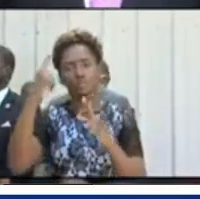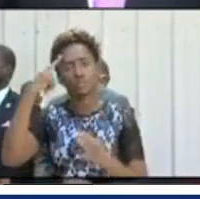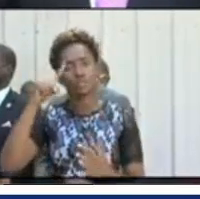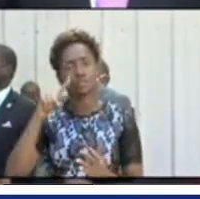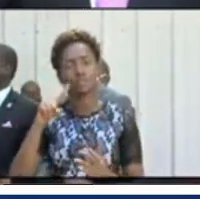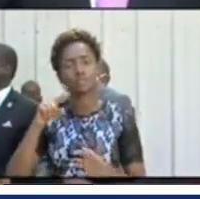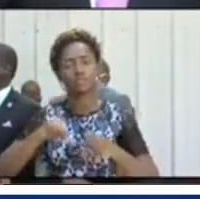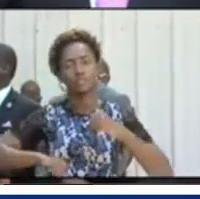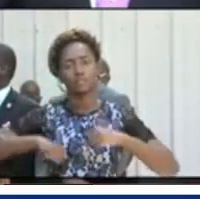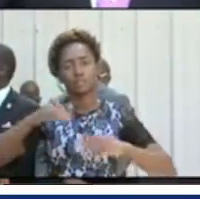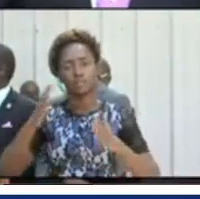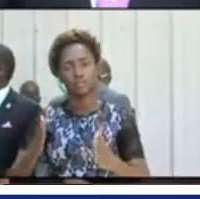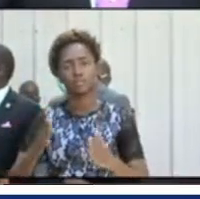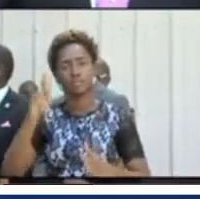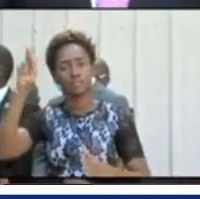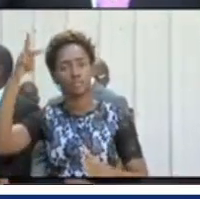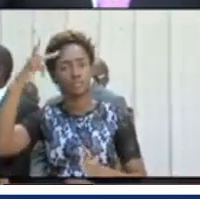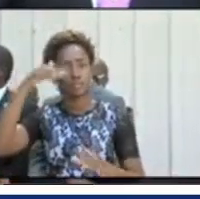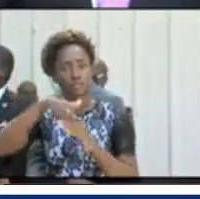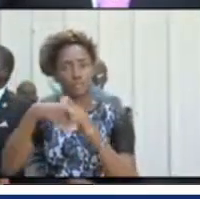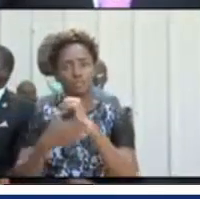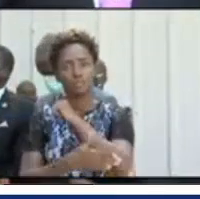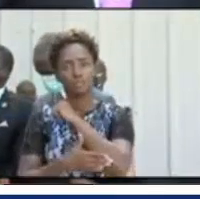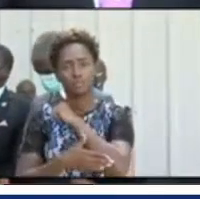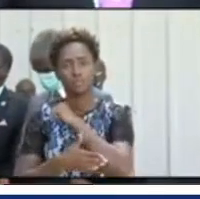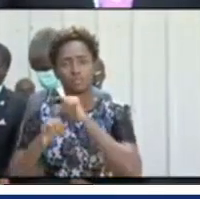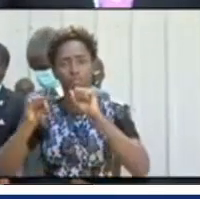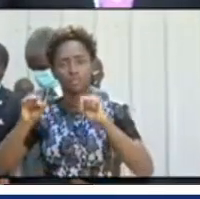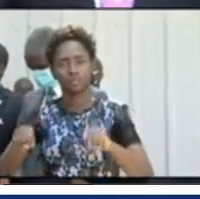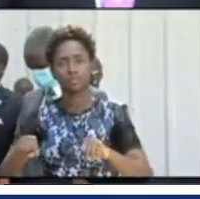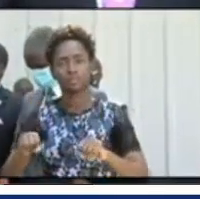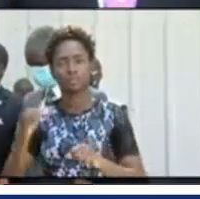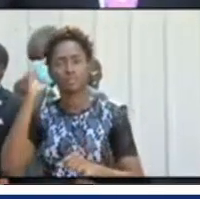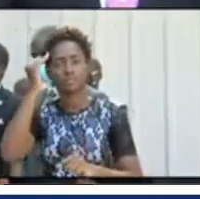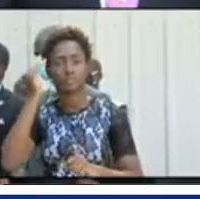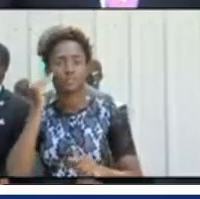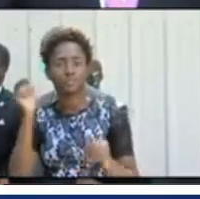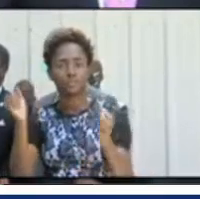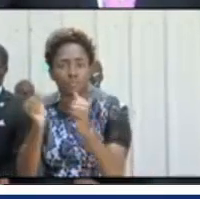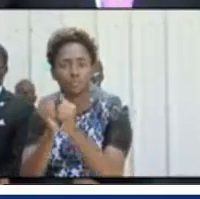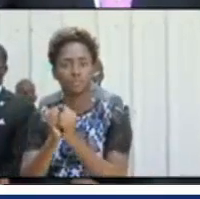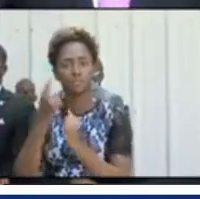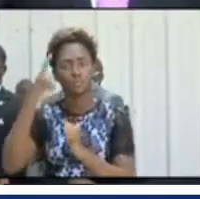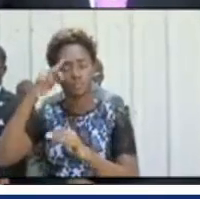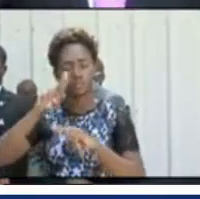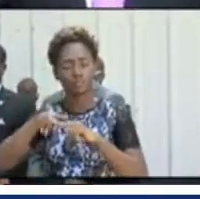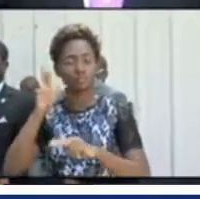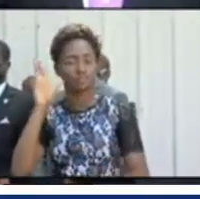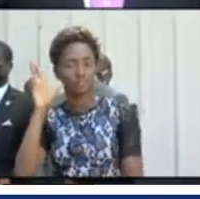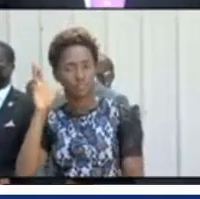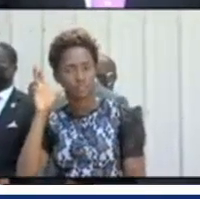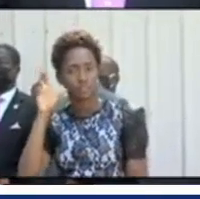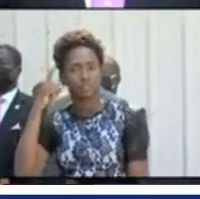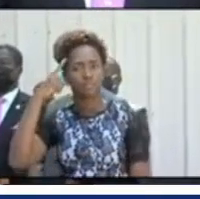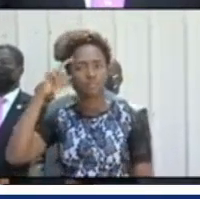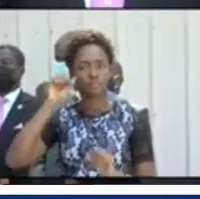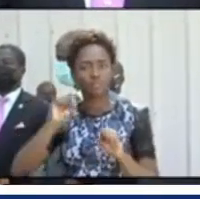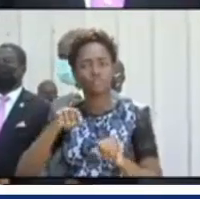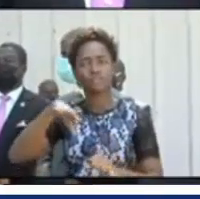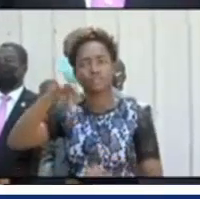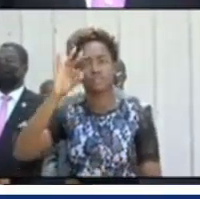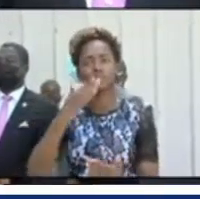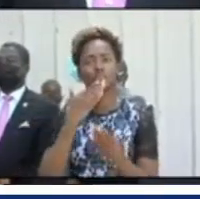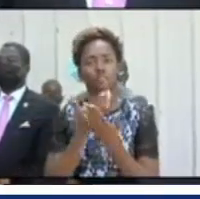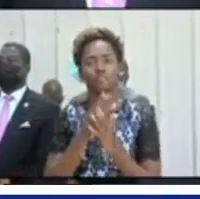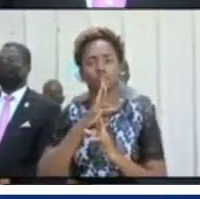pour acteurs politiques dans notre pays, nous capables de mettre tête nous ensemble, nous s'y attendons, pour nous capables de jouer une